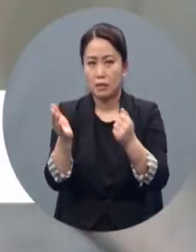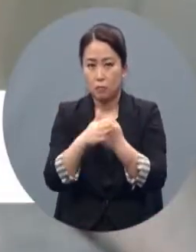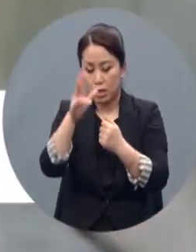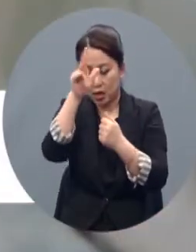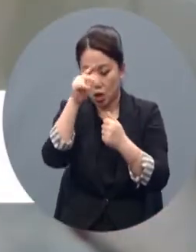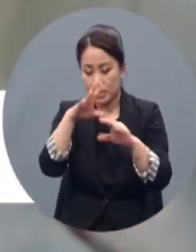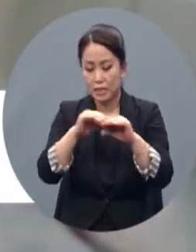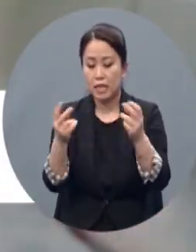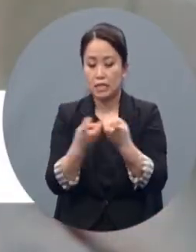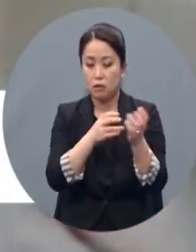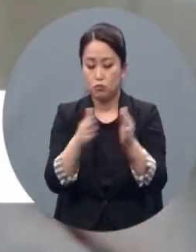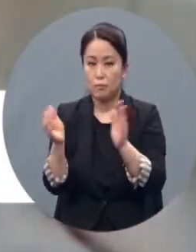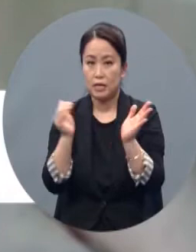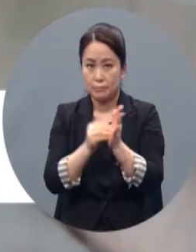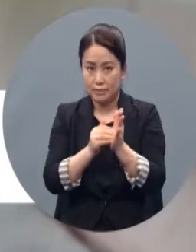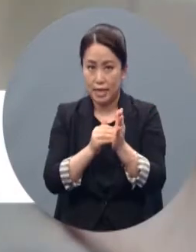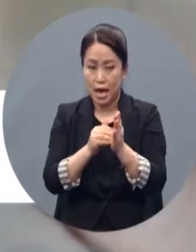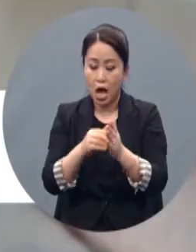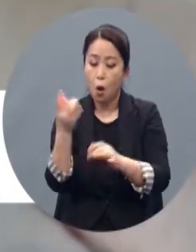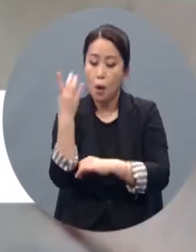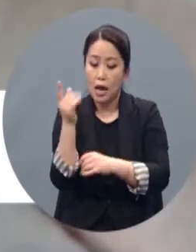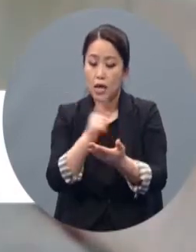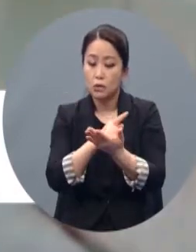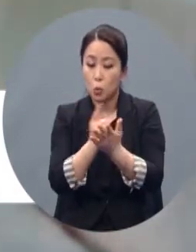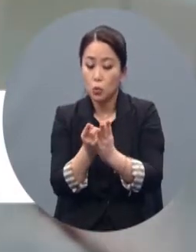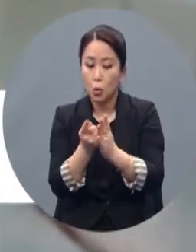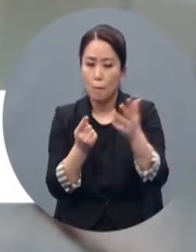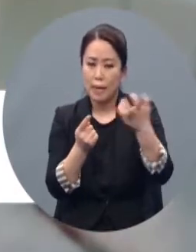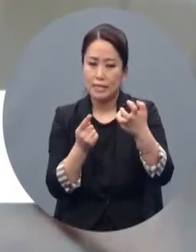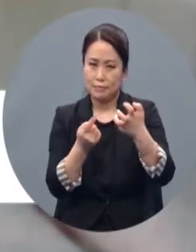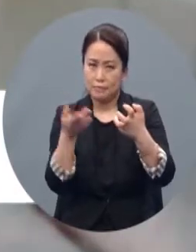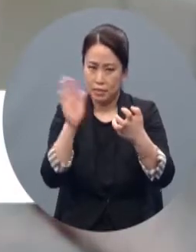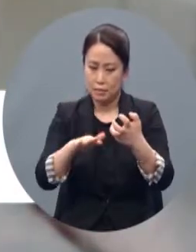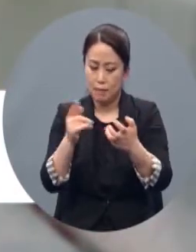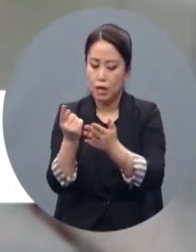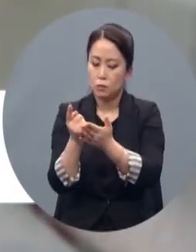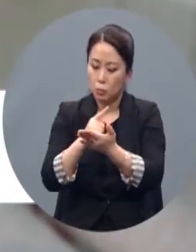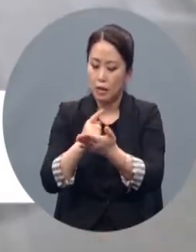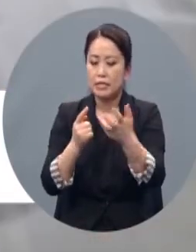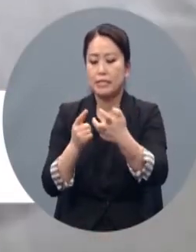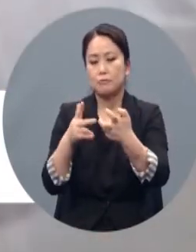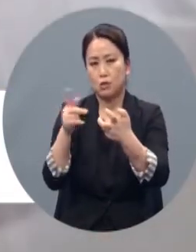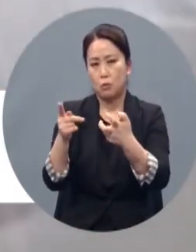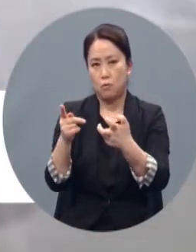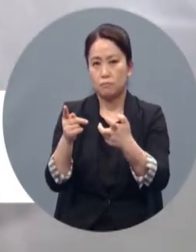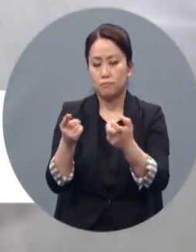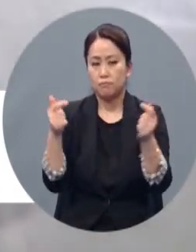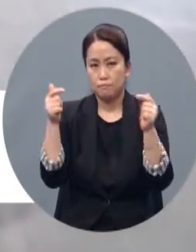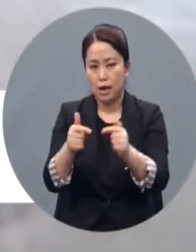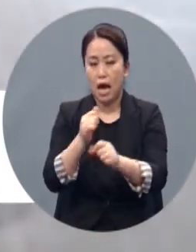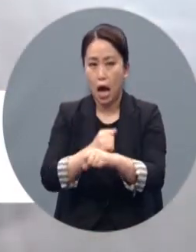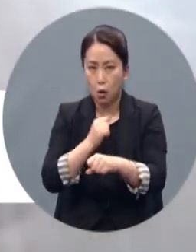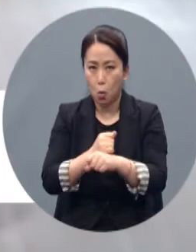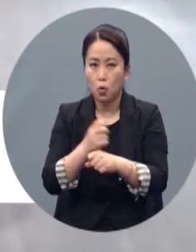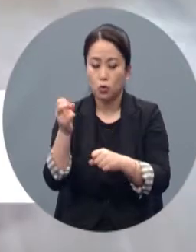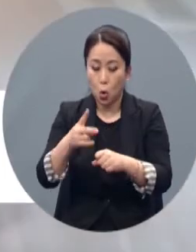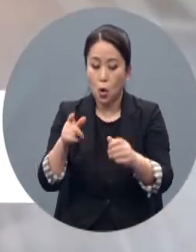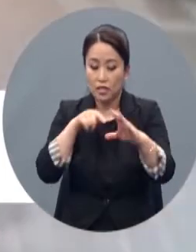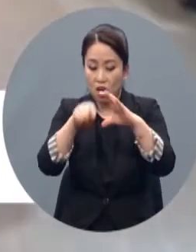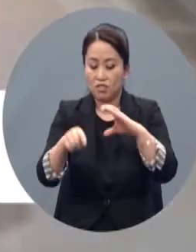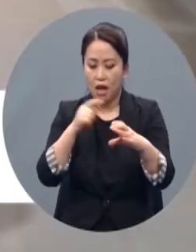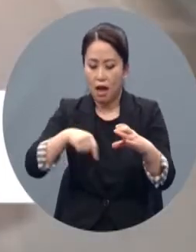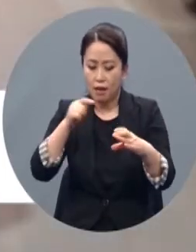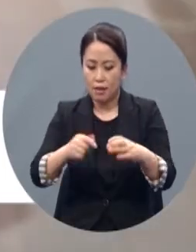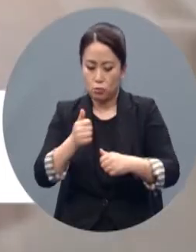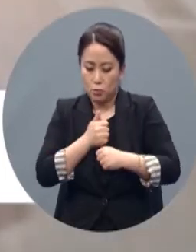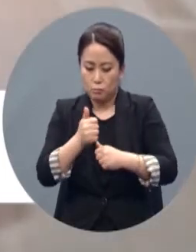내 제한 속도를 현행 시속 80km에서 70km로 하향 조정하고 터널 내 음향 경고 시스템과 노면